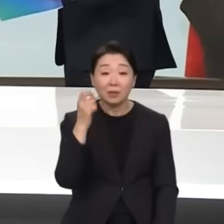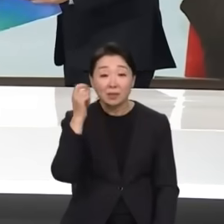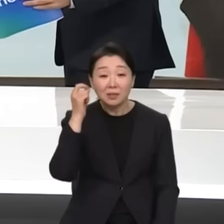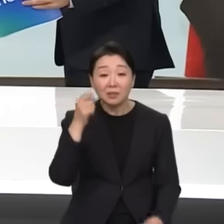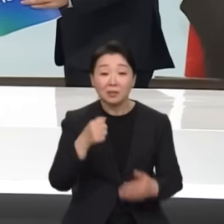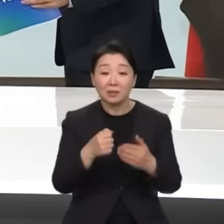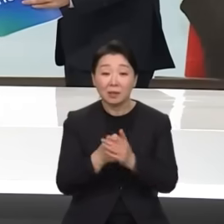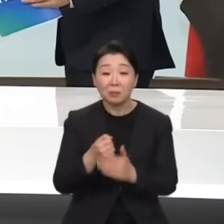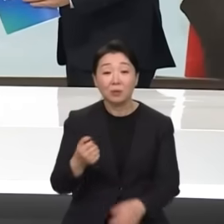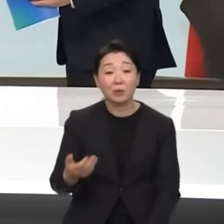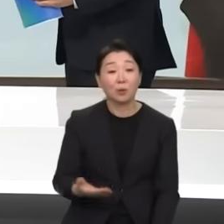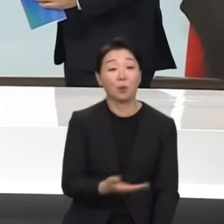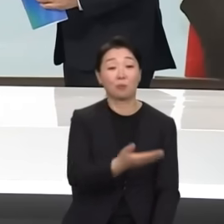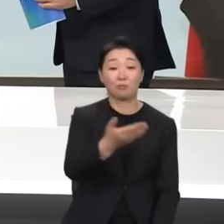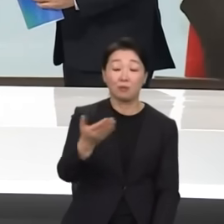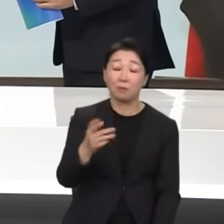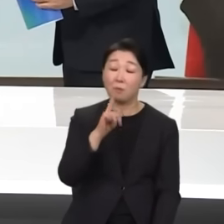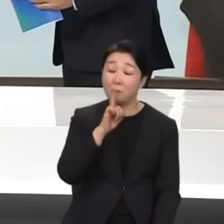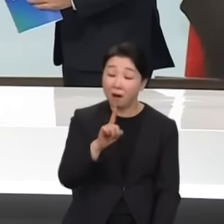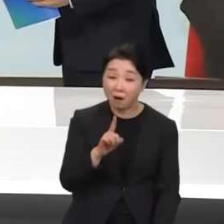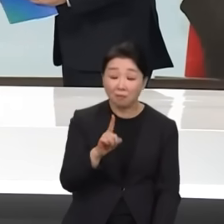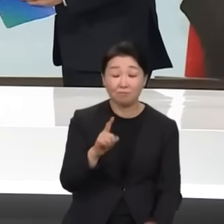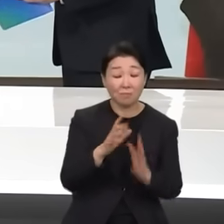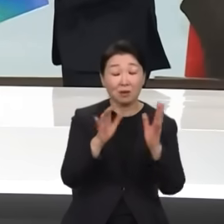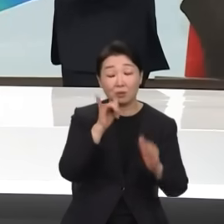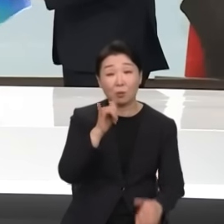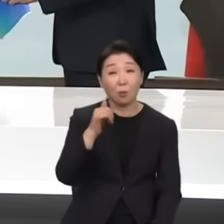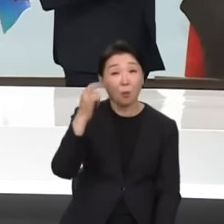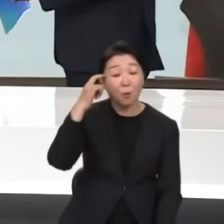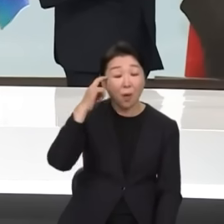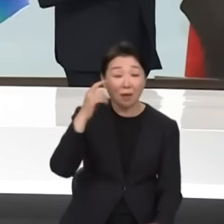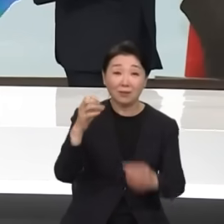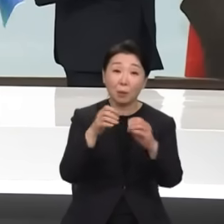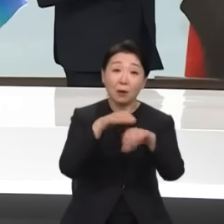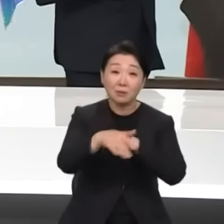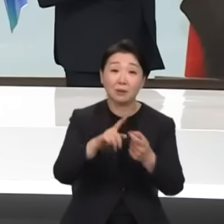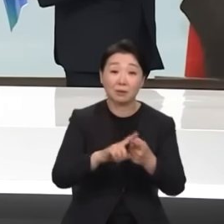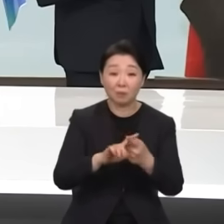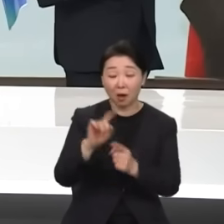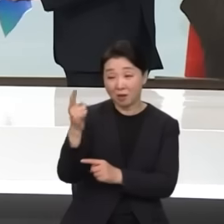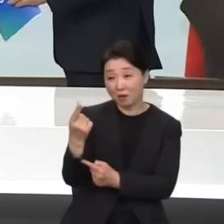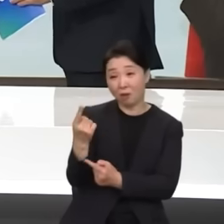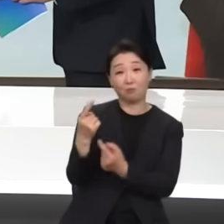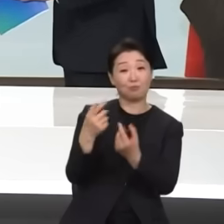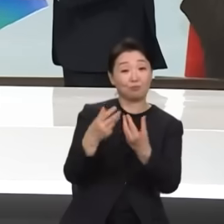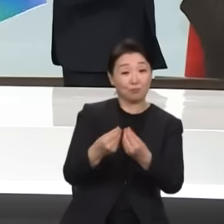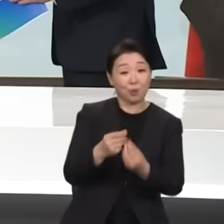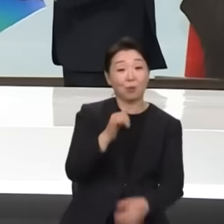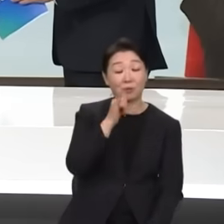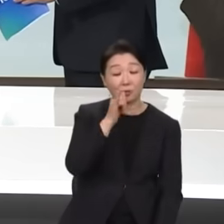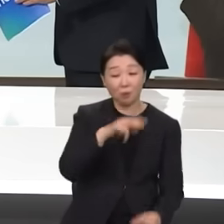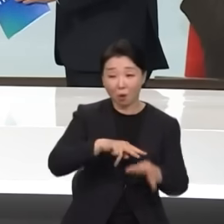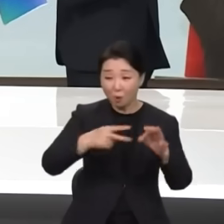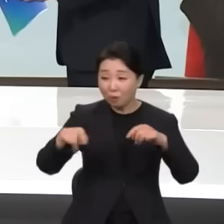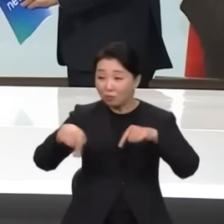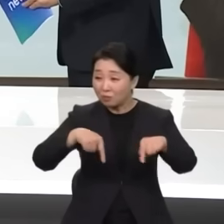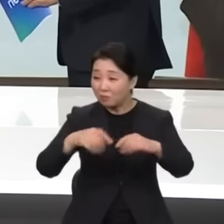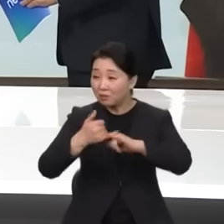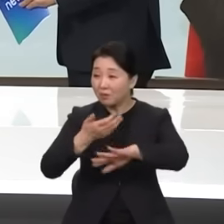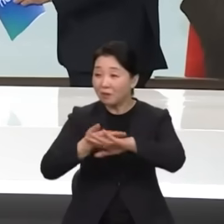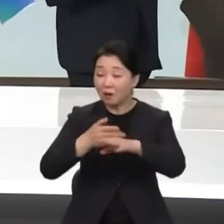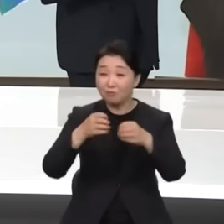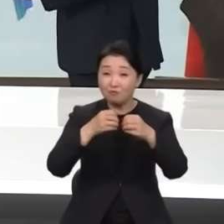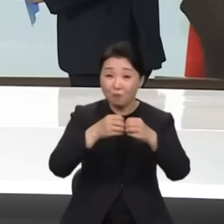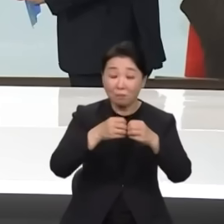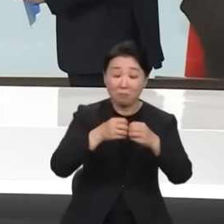표현 상당히 화제를 모았었고 구어체로 이야기를 하죠. 그리고 또 뭐 야구에 비유해서 이야기를 하는 기존의 여의도 정치인과는 다른